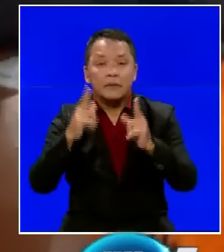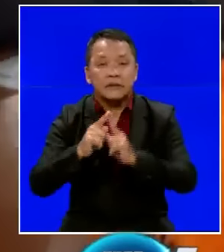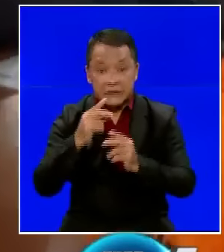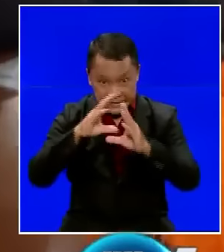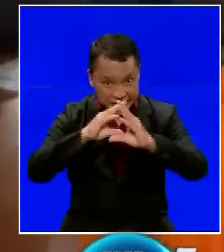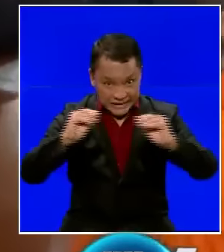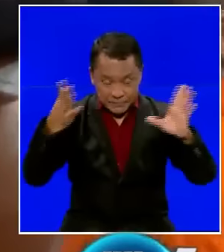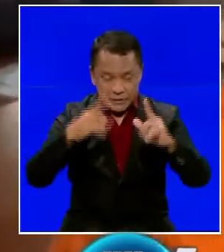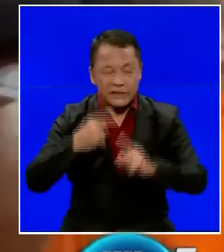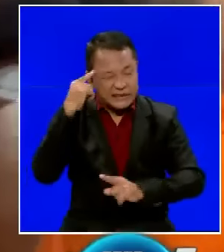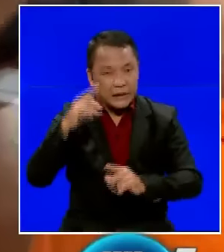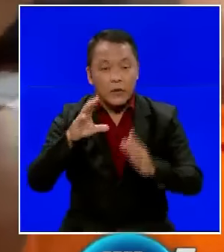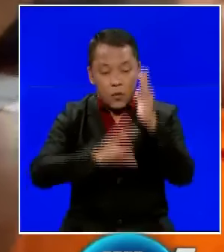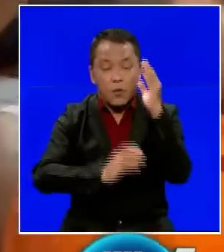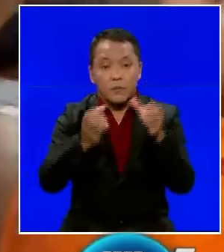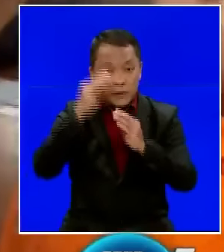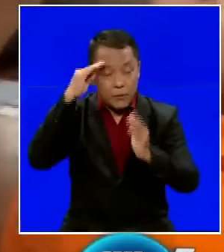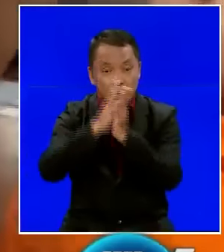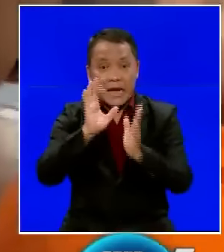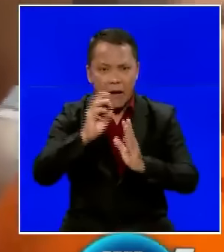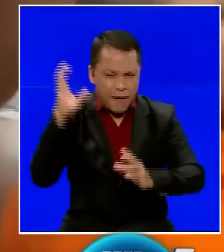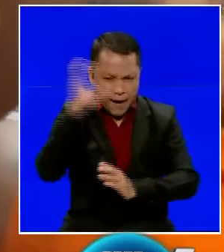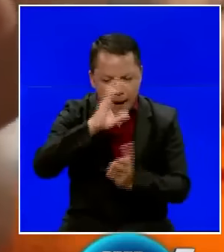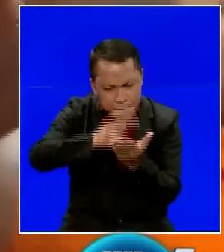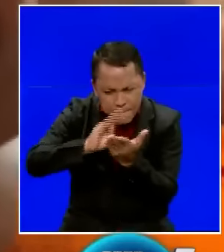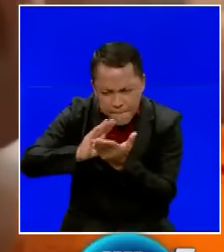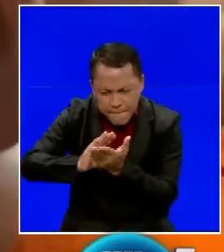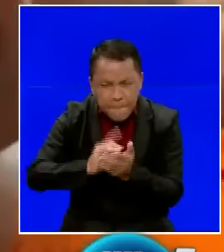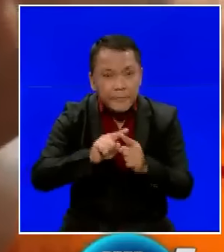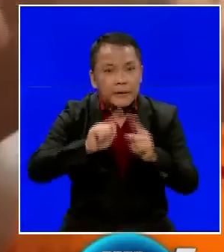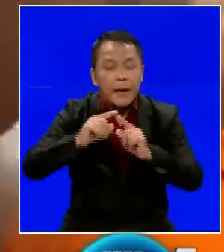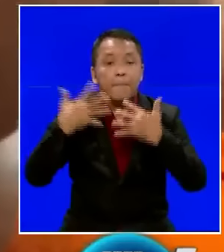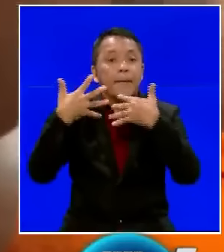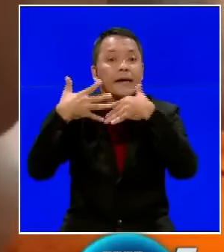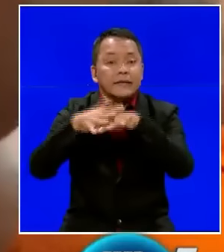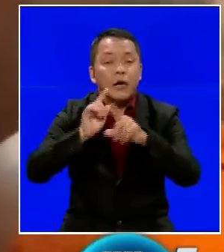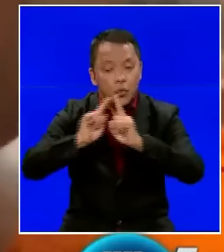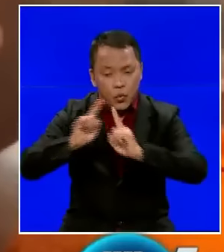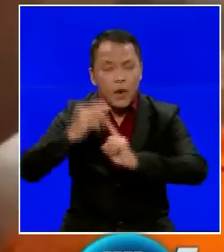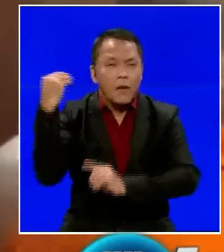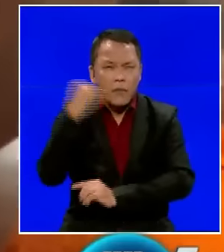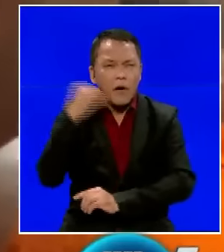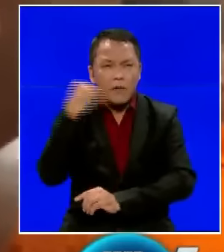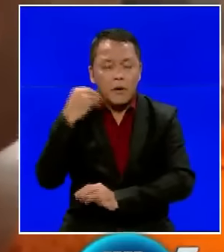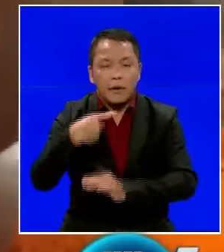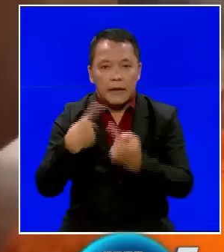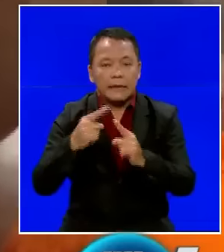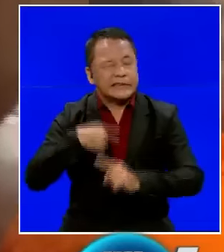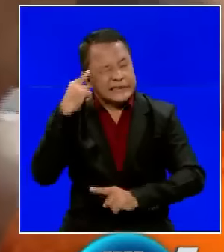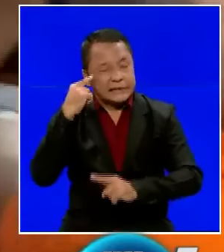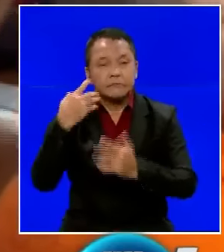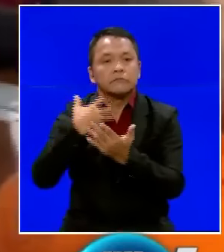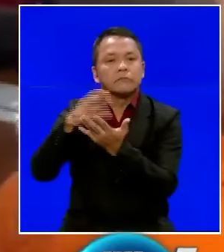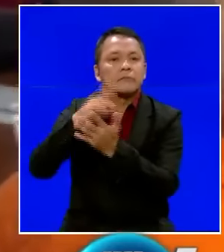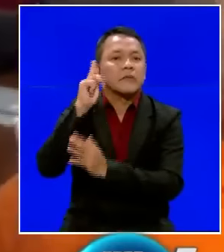งียบนะคือภาค9เองก็พยายามจะหาข้อมูลมีการประสานติดต่อกันตลอดเวลาแต่ตอนแรกอาจจะไม่ได้มีการราย